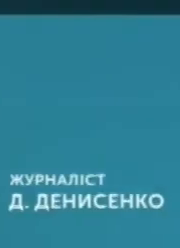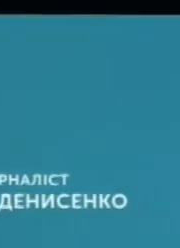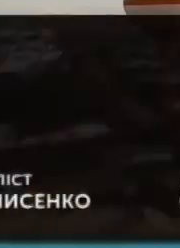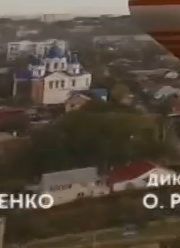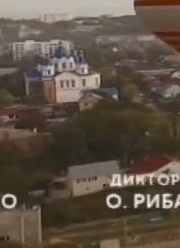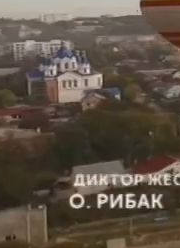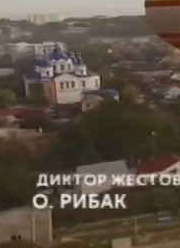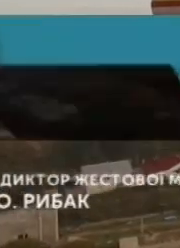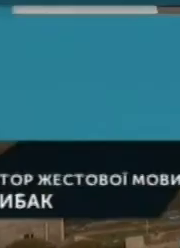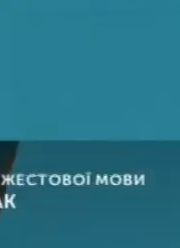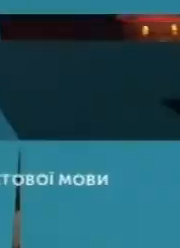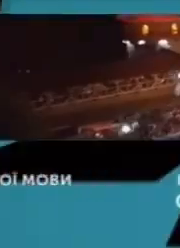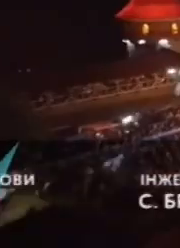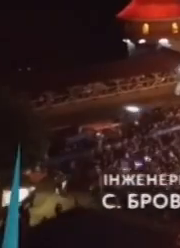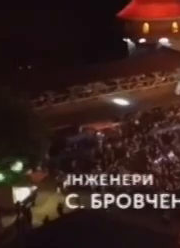Дякую.